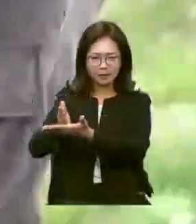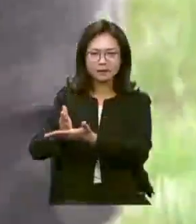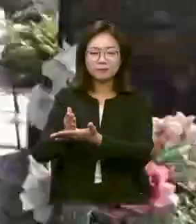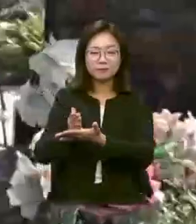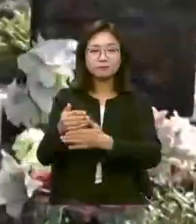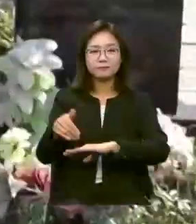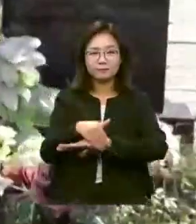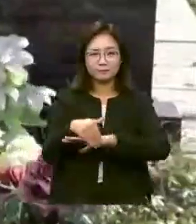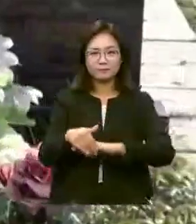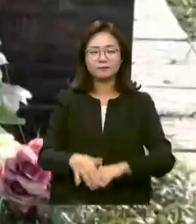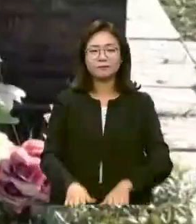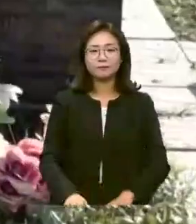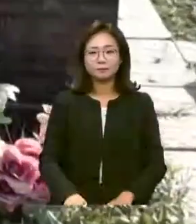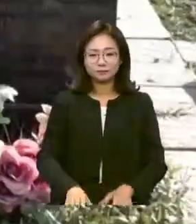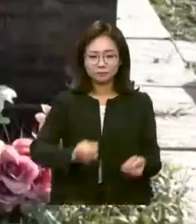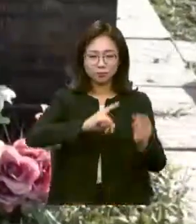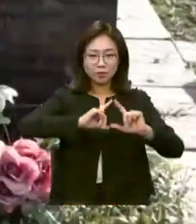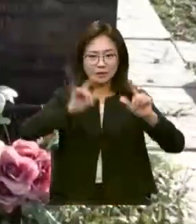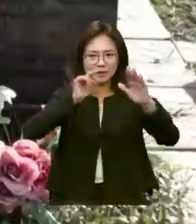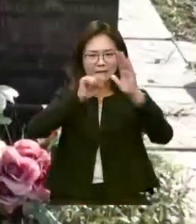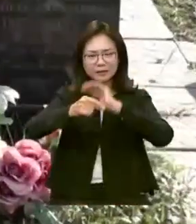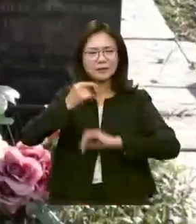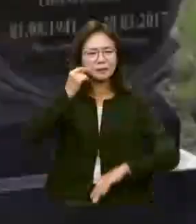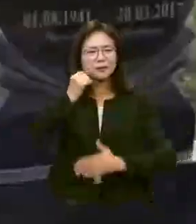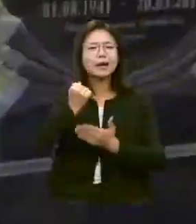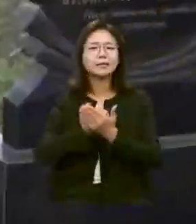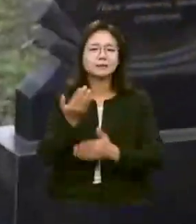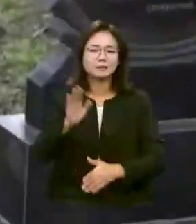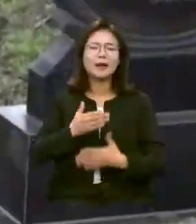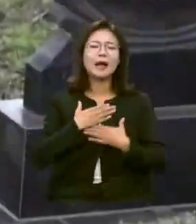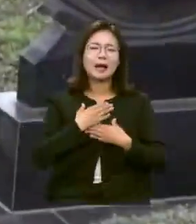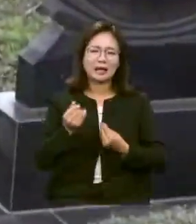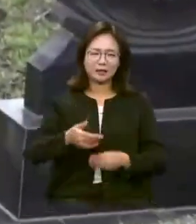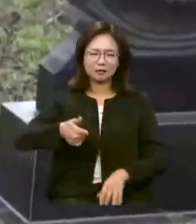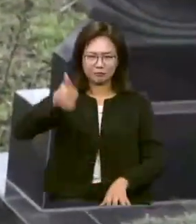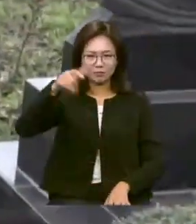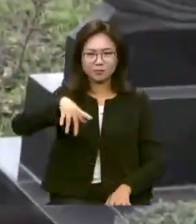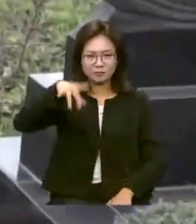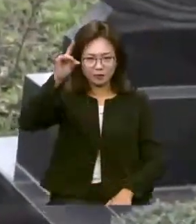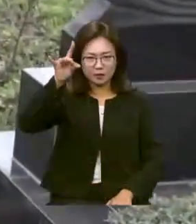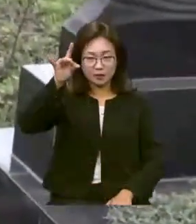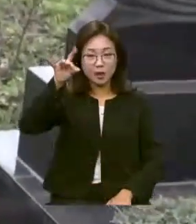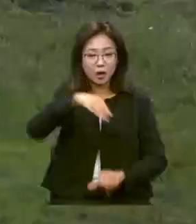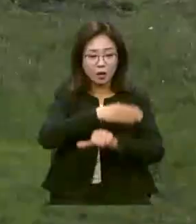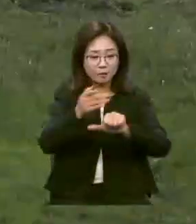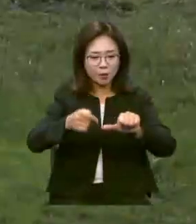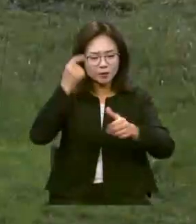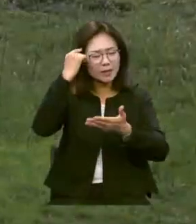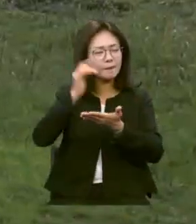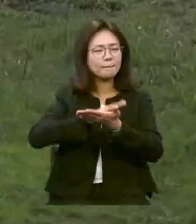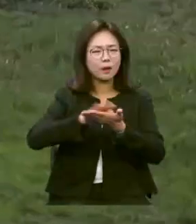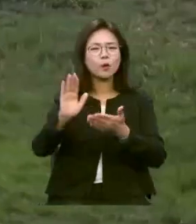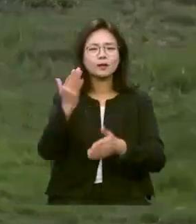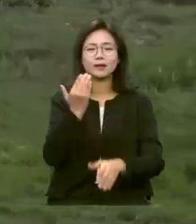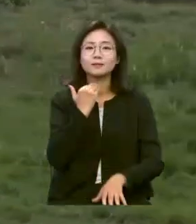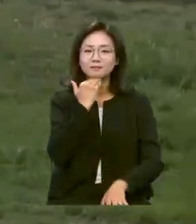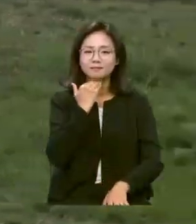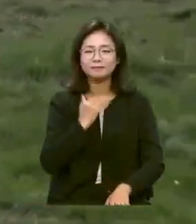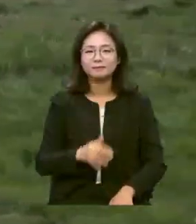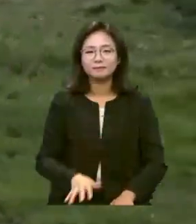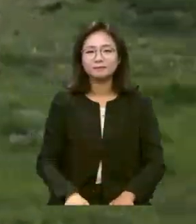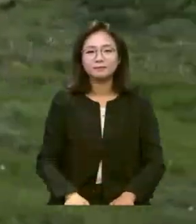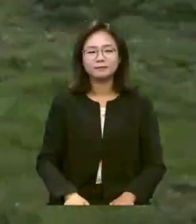합니다. 부활절 참배를 못해 아쉽겠지만 안전이 최우선이겠죠. 묘지에도 평화가 깃들길 바랍니다.